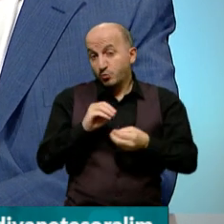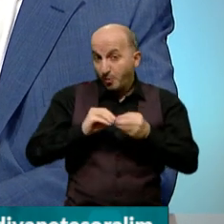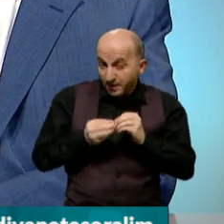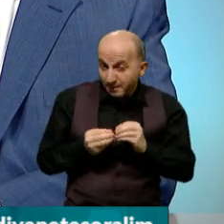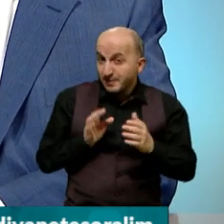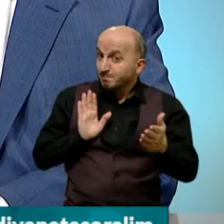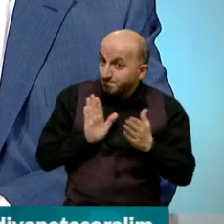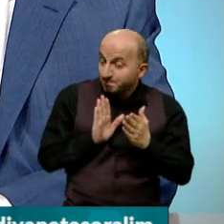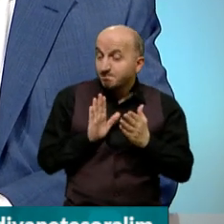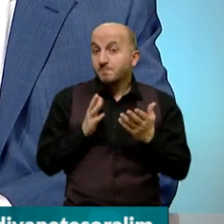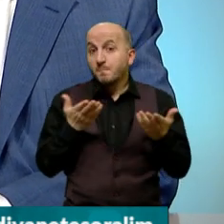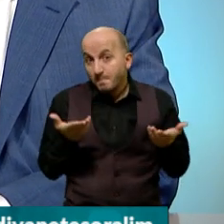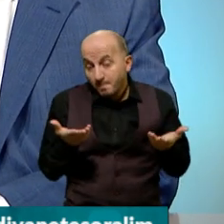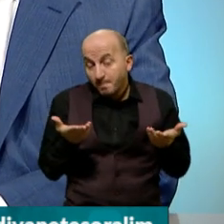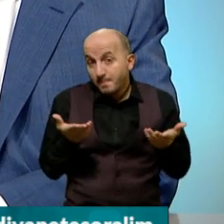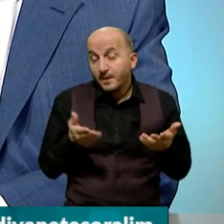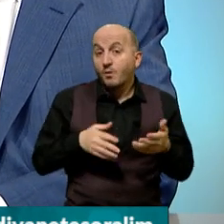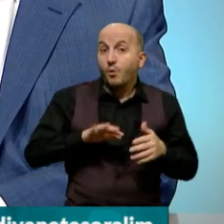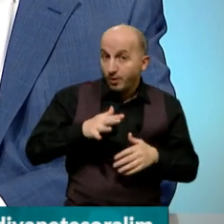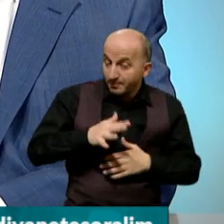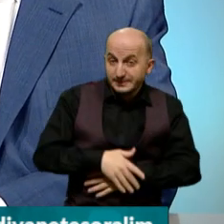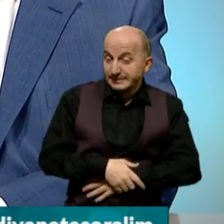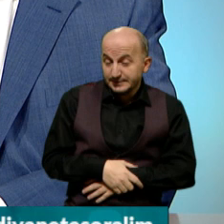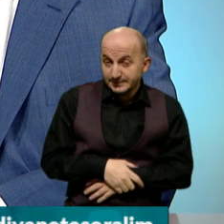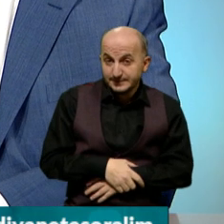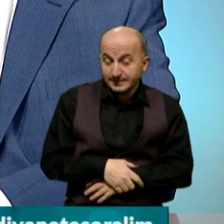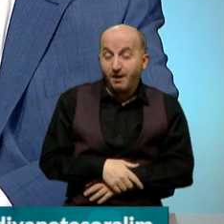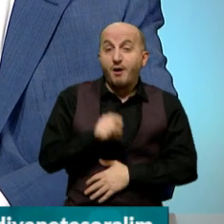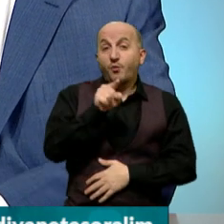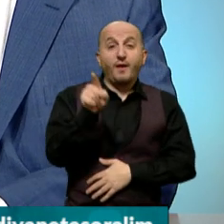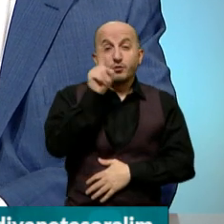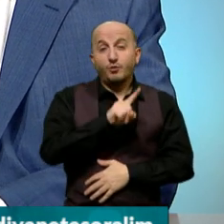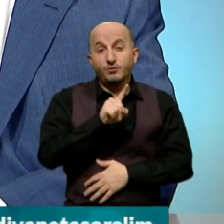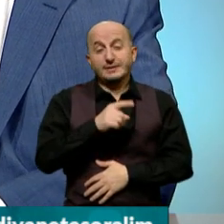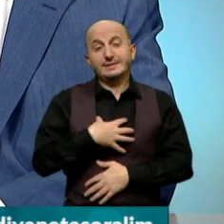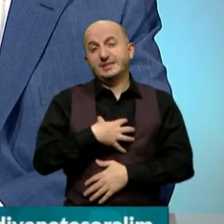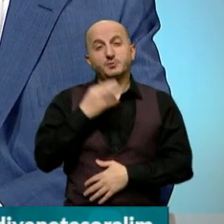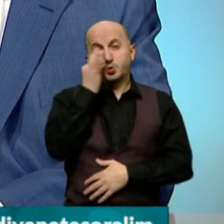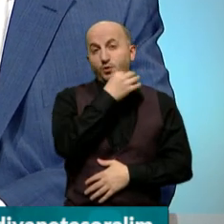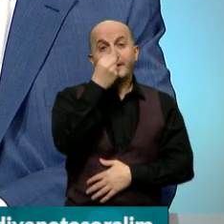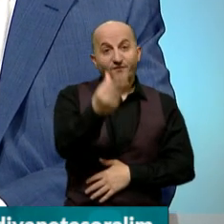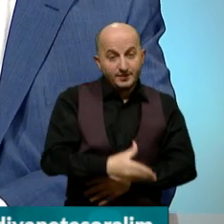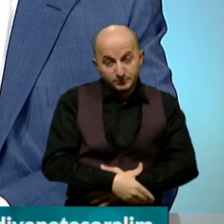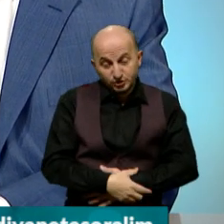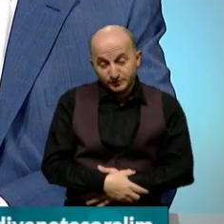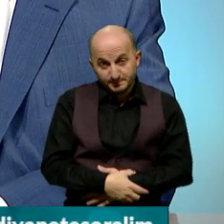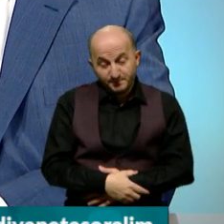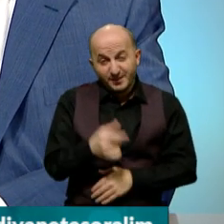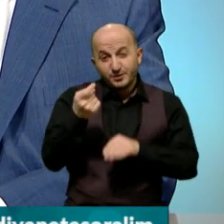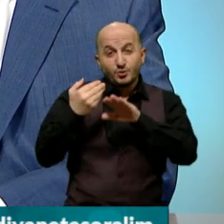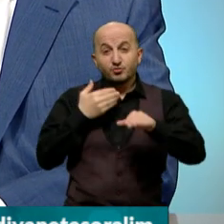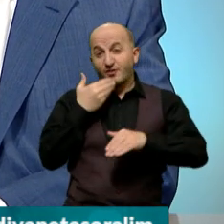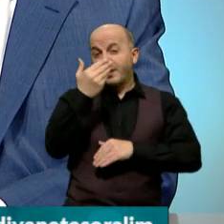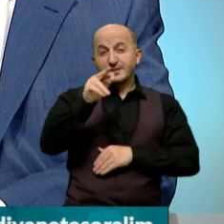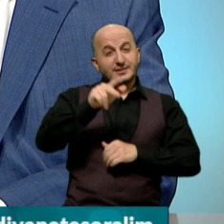sıkıntıyla karşı karşıya kalmaları söz konusu olabilir. Bundan dolayı dinimiz bir ruhsat getirmiş. Az önce ifade